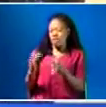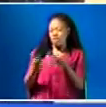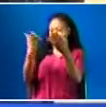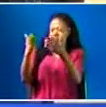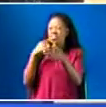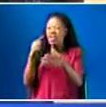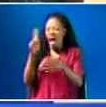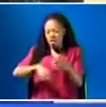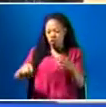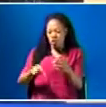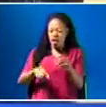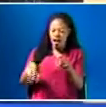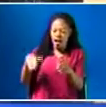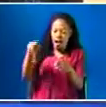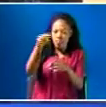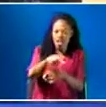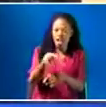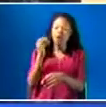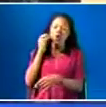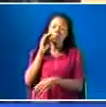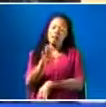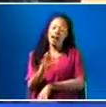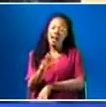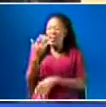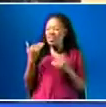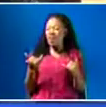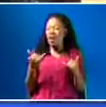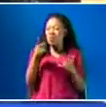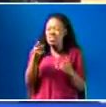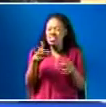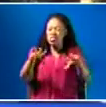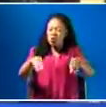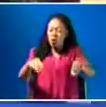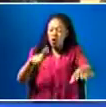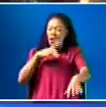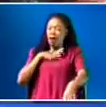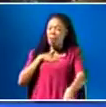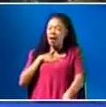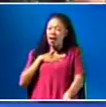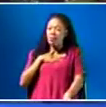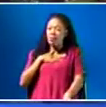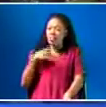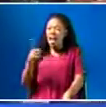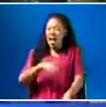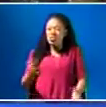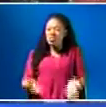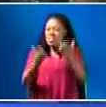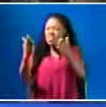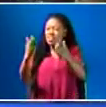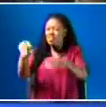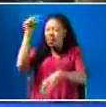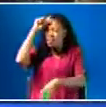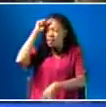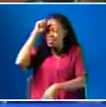sisi tutapitia hapa kwako. Sasa hii mchanga yetu tutapea